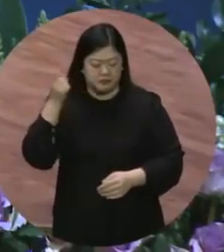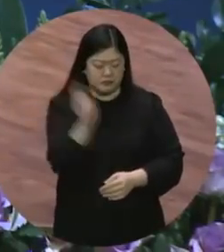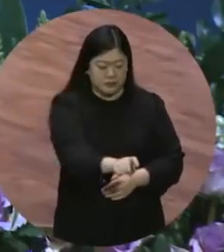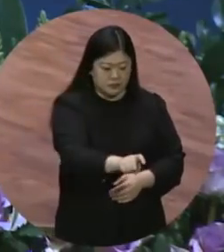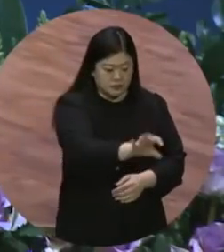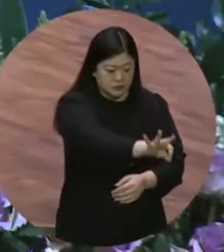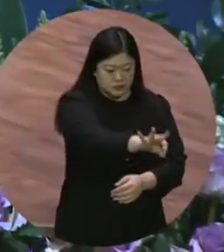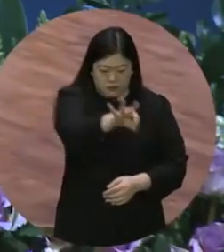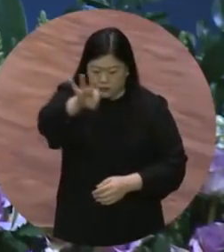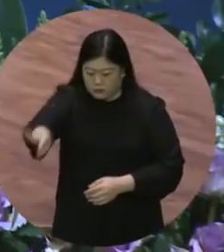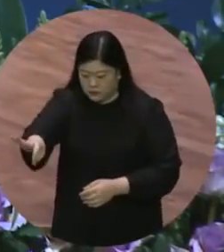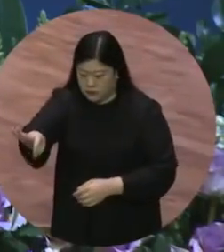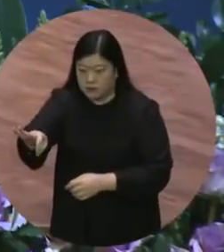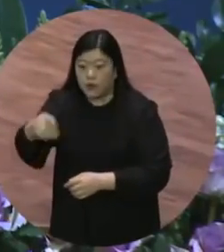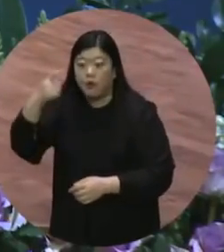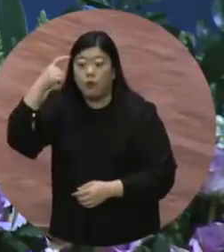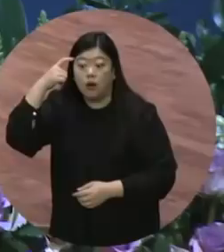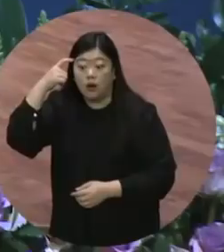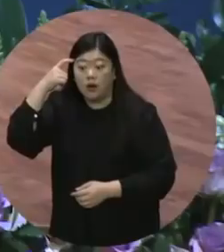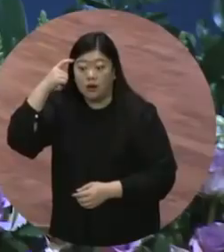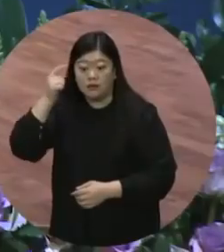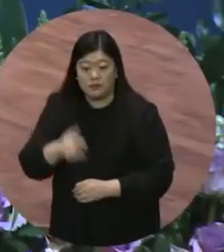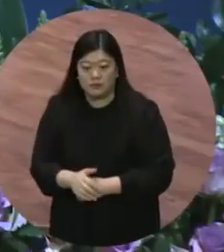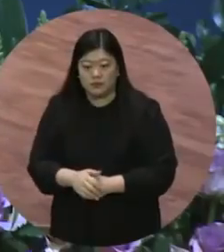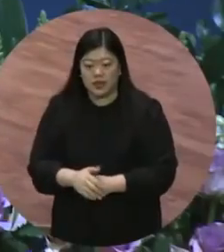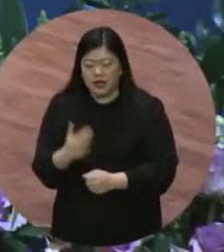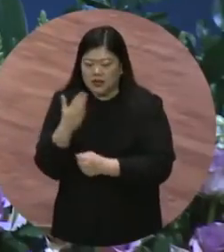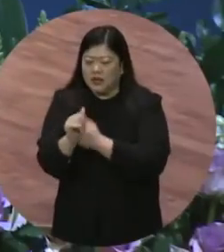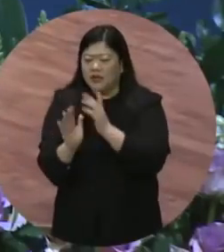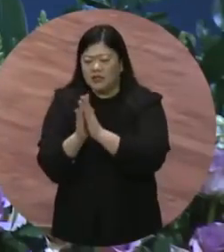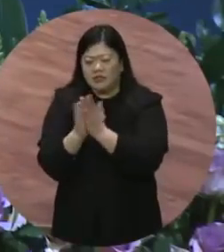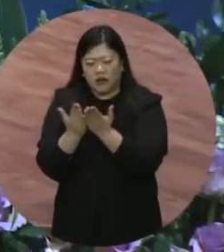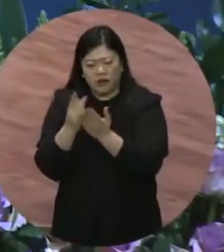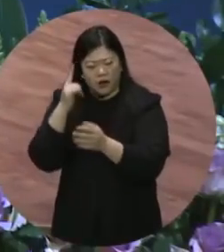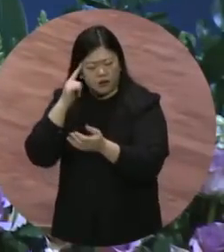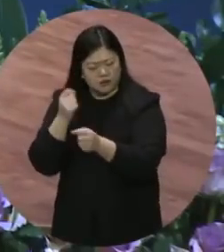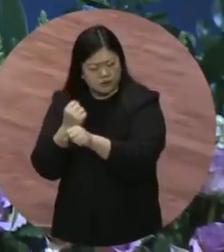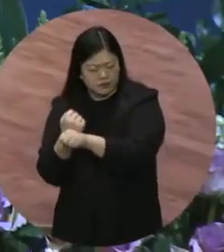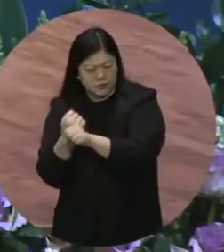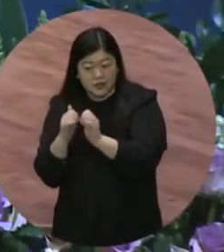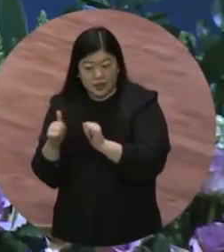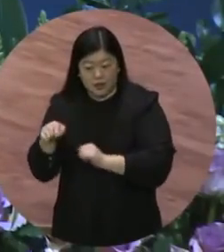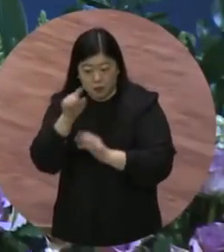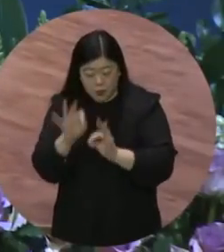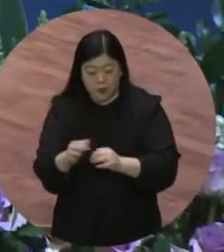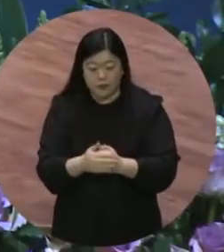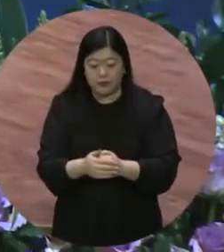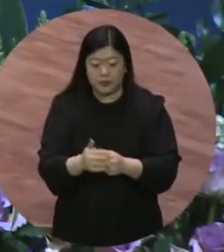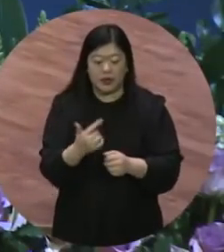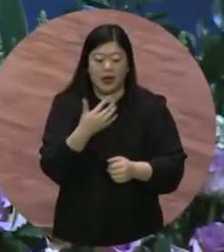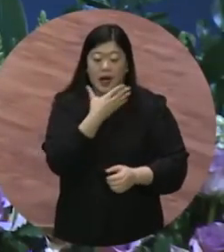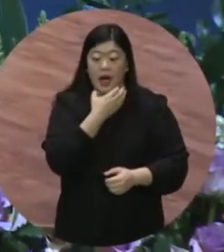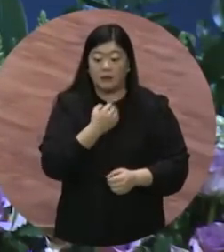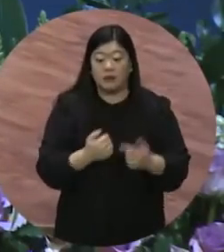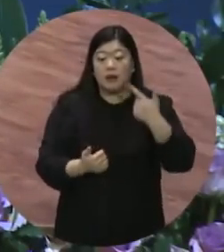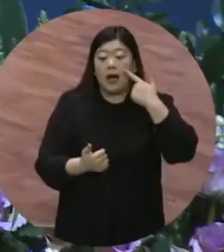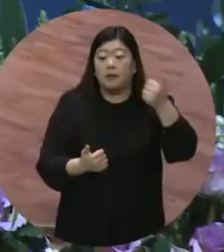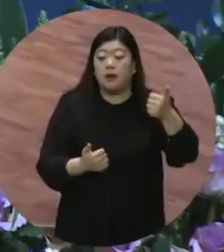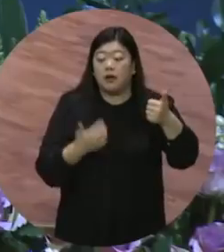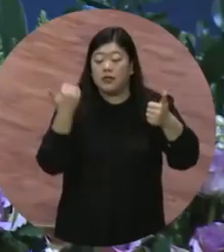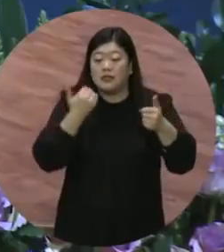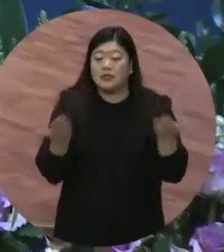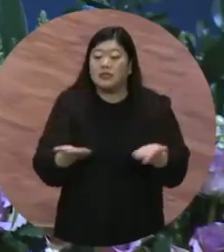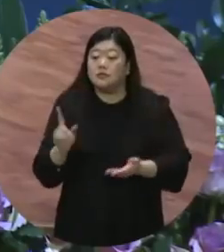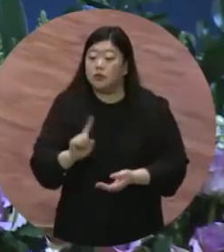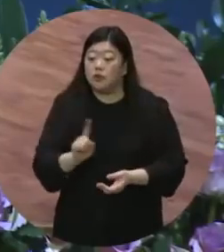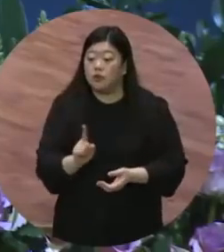선택했을까? 학자들 대부분의 견해는 그 아버지 데라는 12가지 우상을 만드는 사람이었을 것이다.